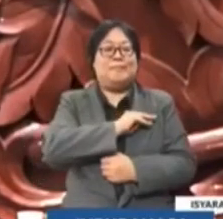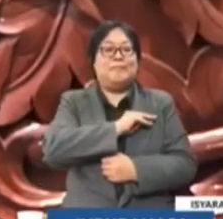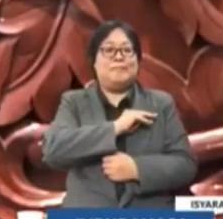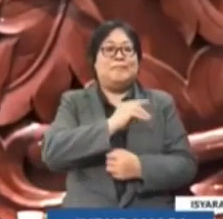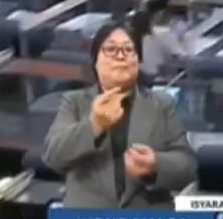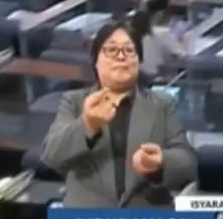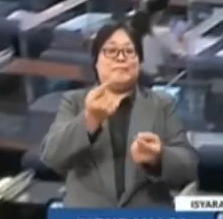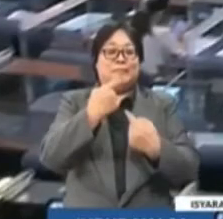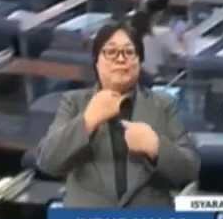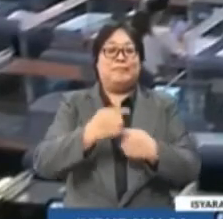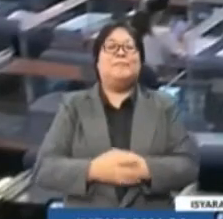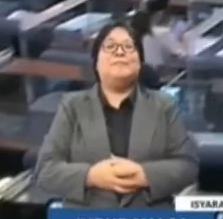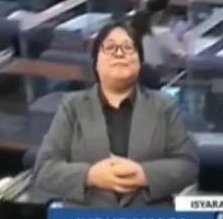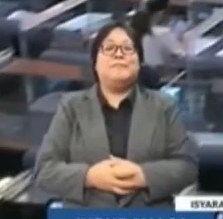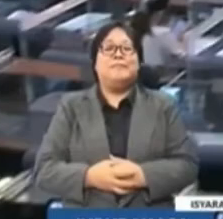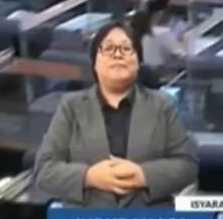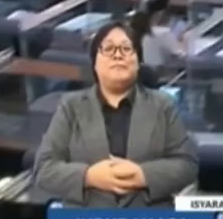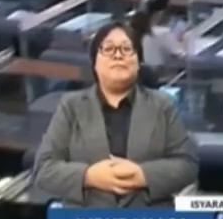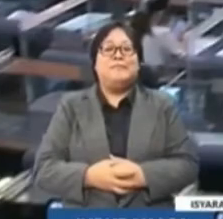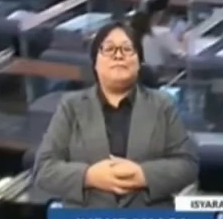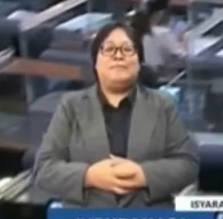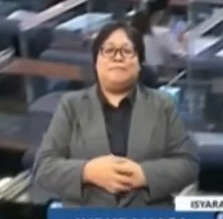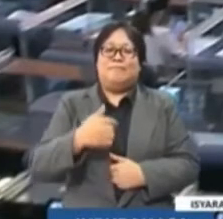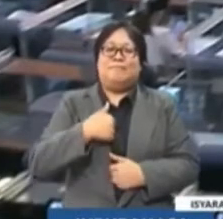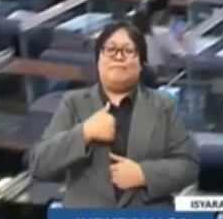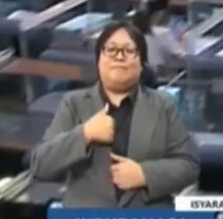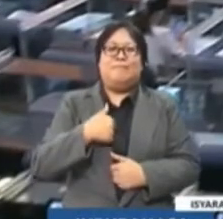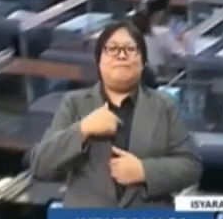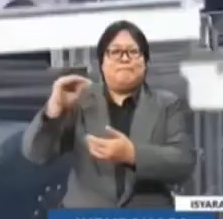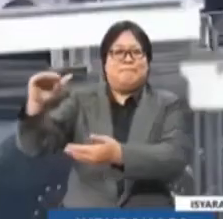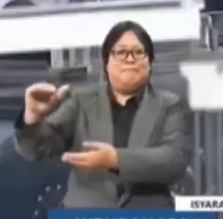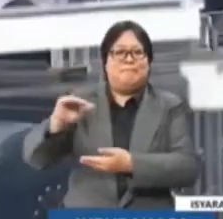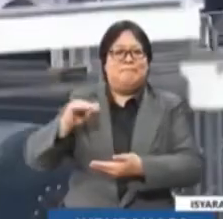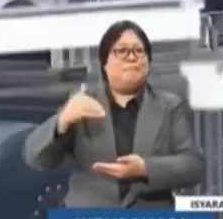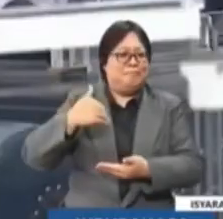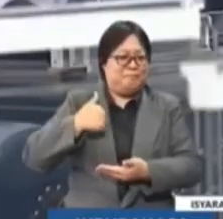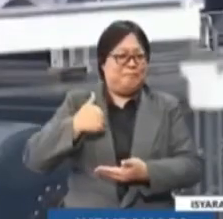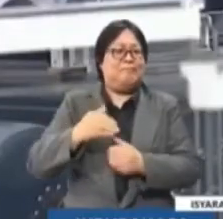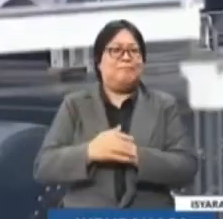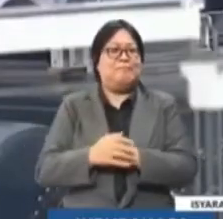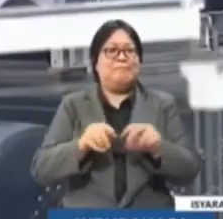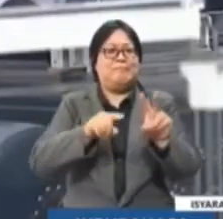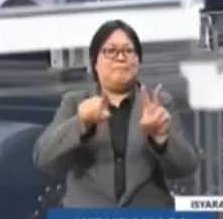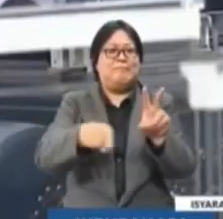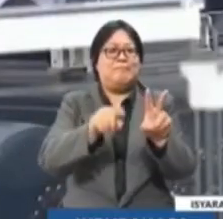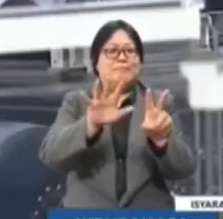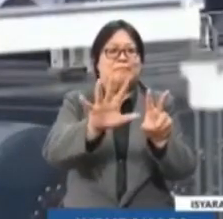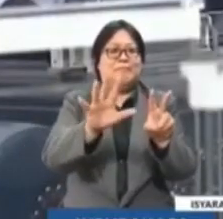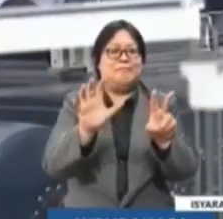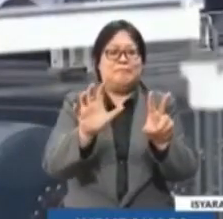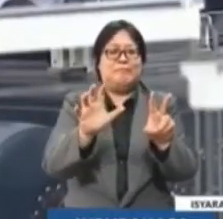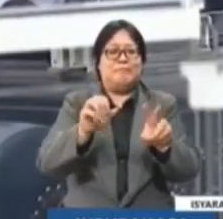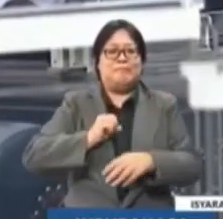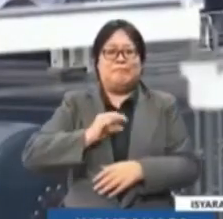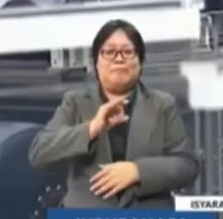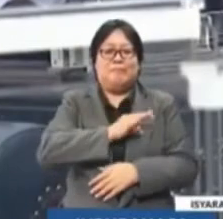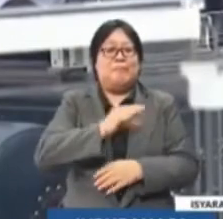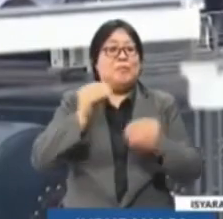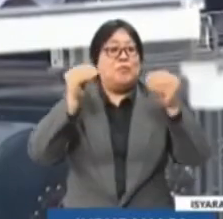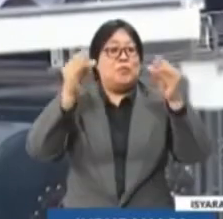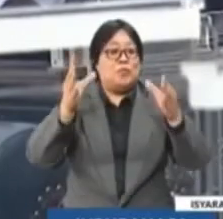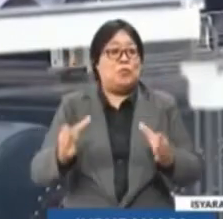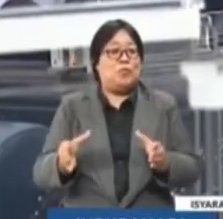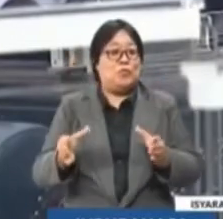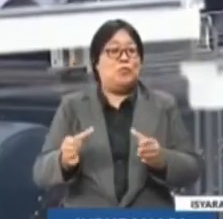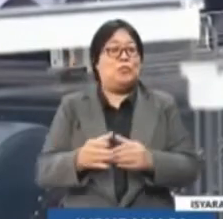yang telah memberikan jawaban pergi Dana saya mendapat maklumat ramai rp2.500 lagi tangan